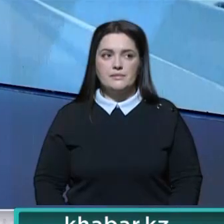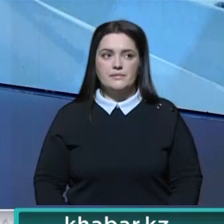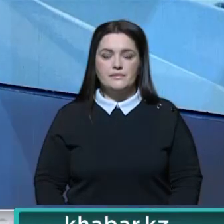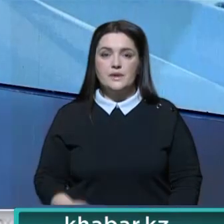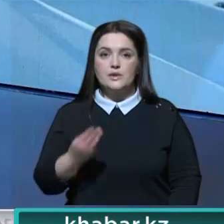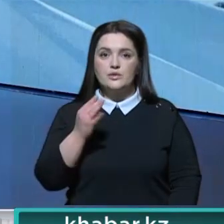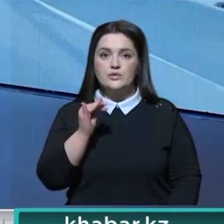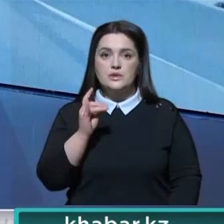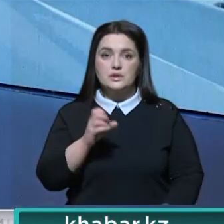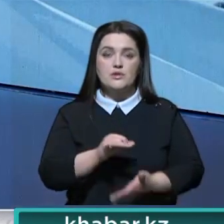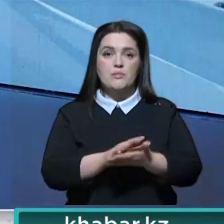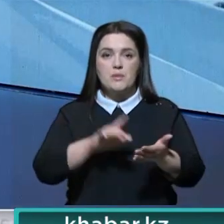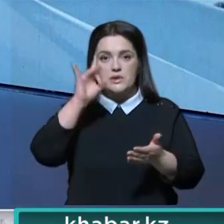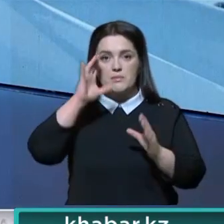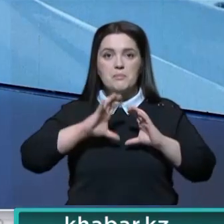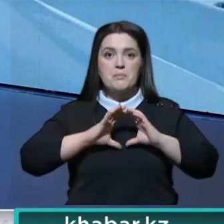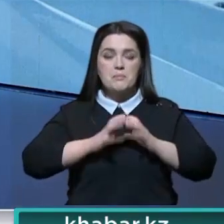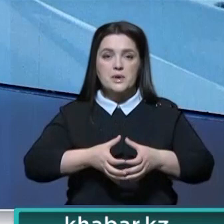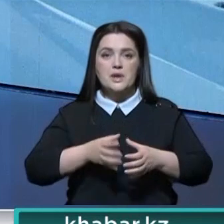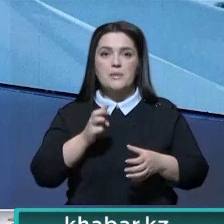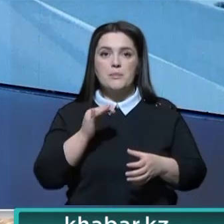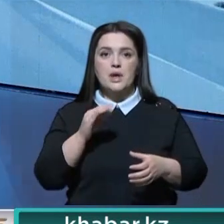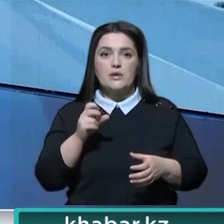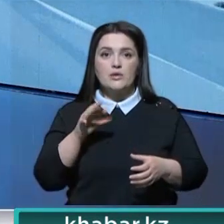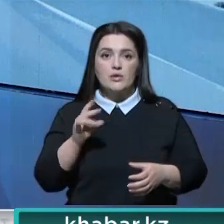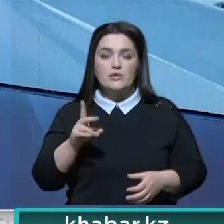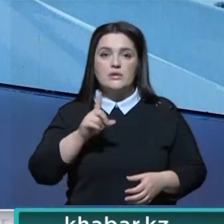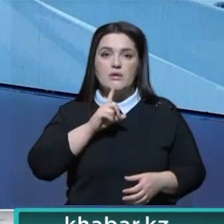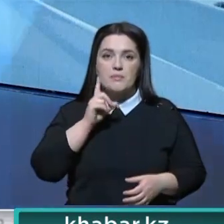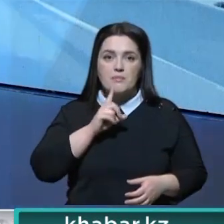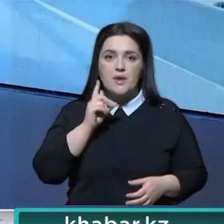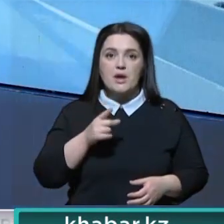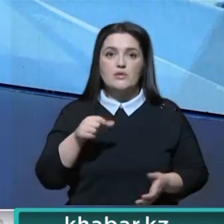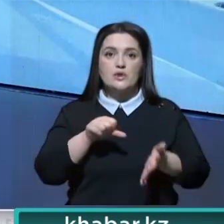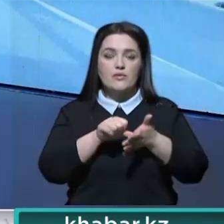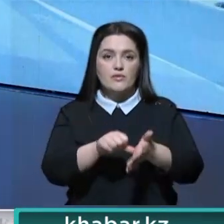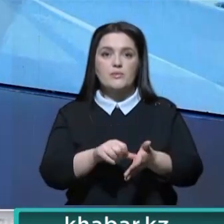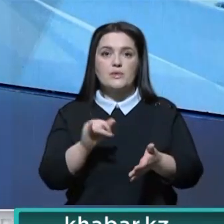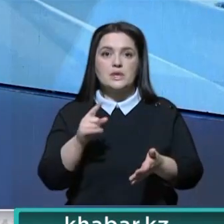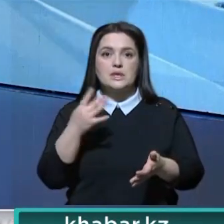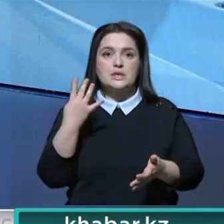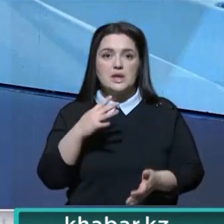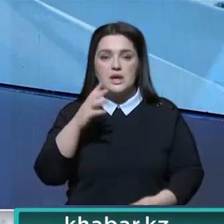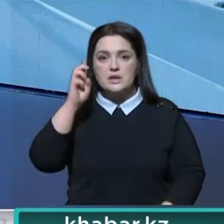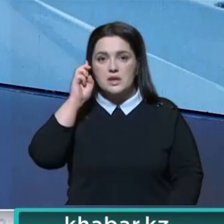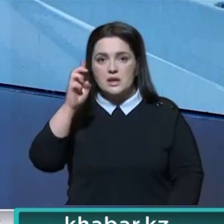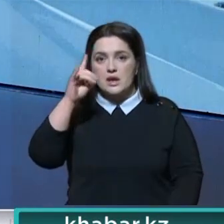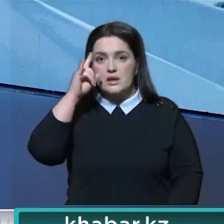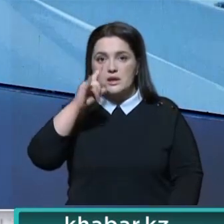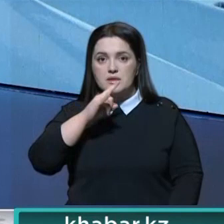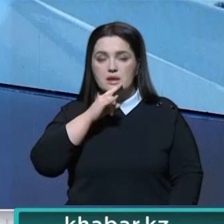В Щучинске продолжается чемпионат мира по биатлону среди юношей и юниоров, где участвуют сборные из 40